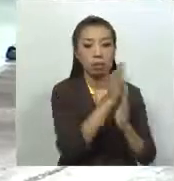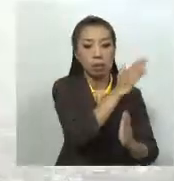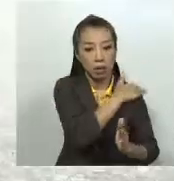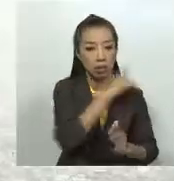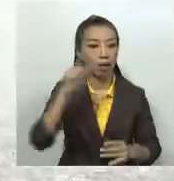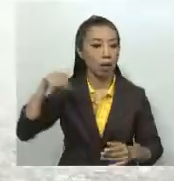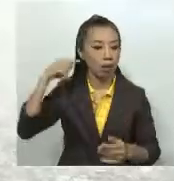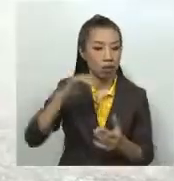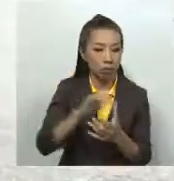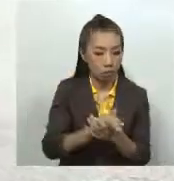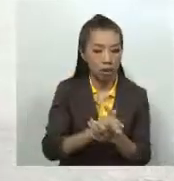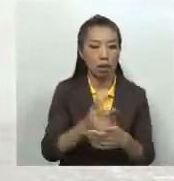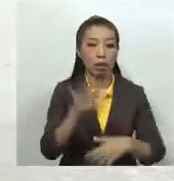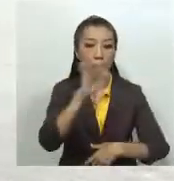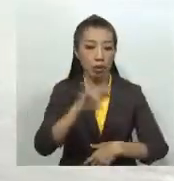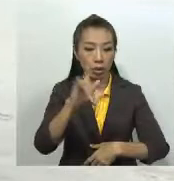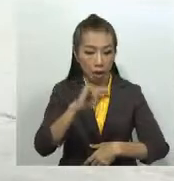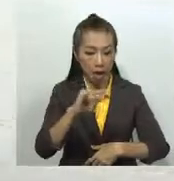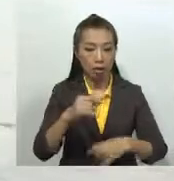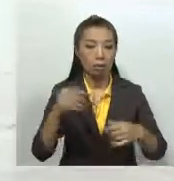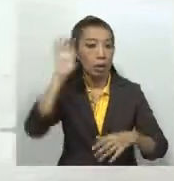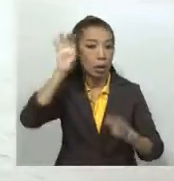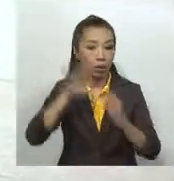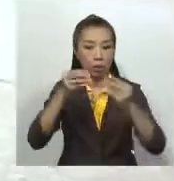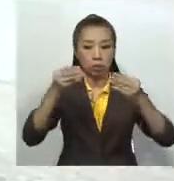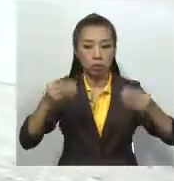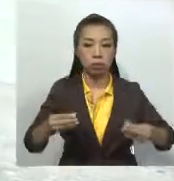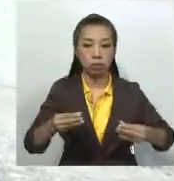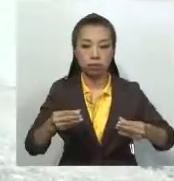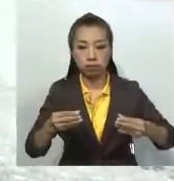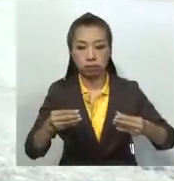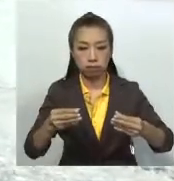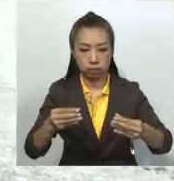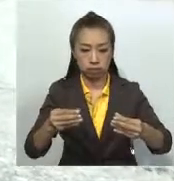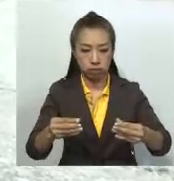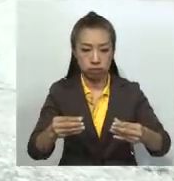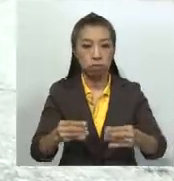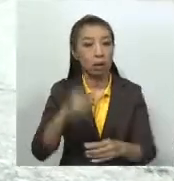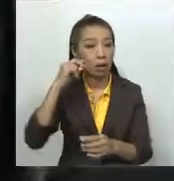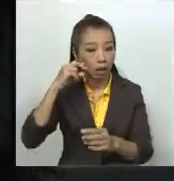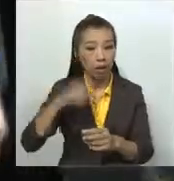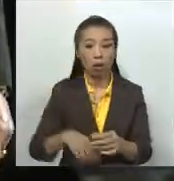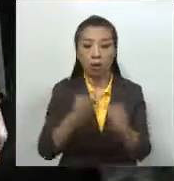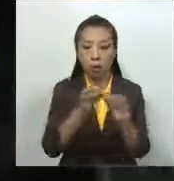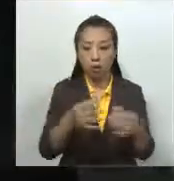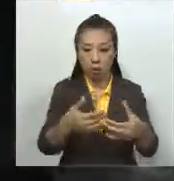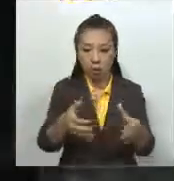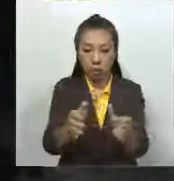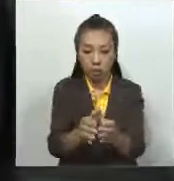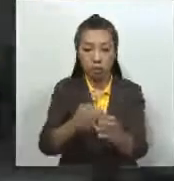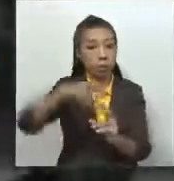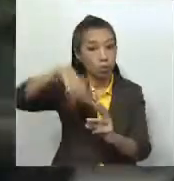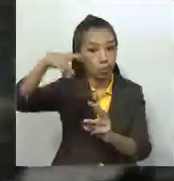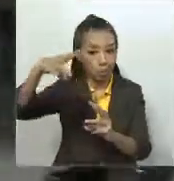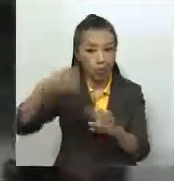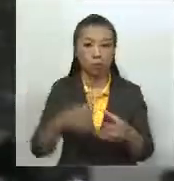ราชทูตเวียรชัยและญาติถือรูปถ่ายเอกอัครราชทูตเวียรชัยและกระถางธูปนำโดยผู้บังคับ